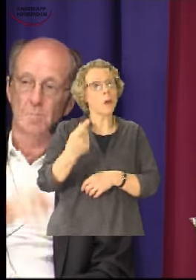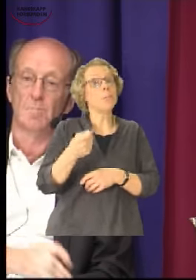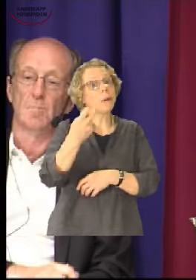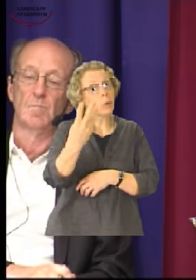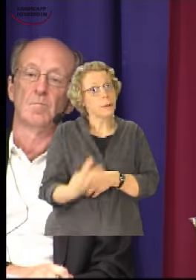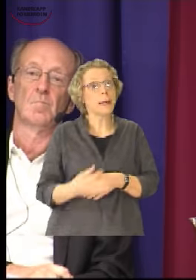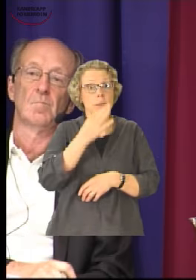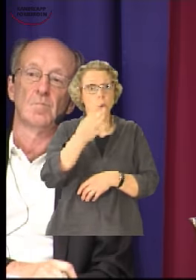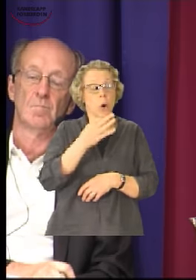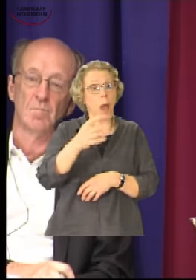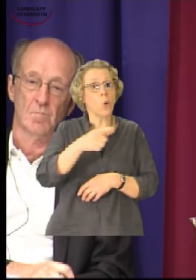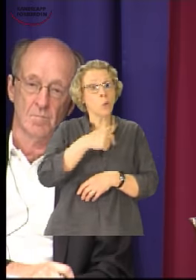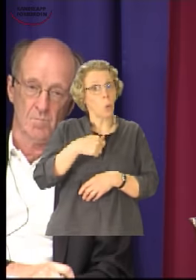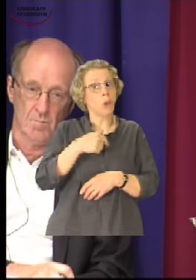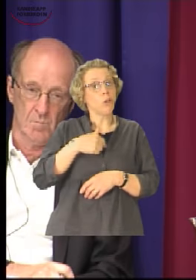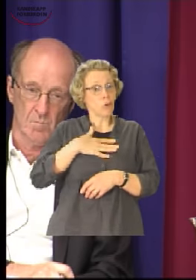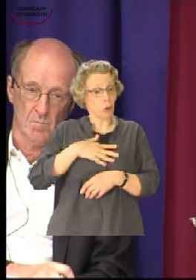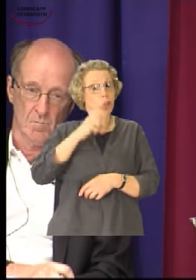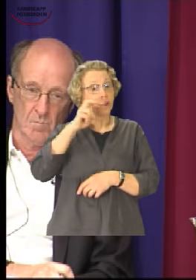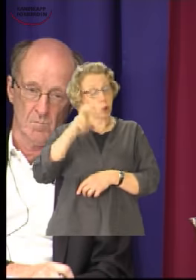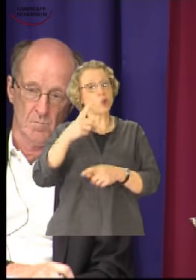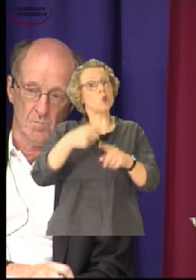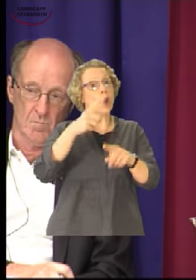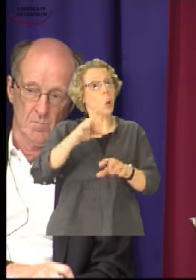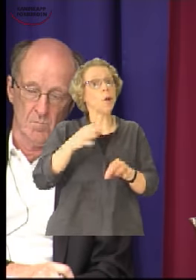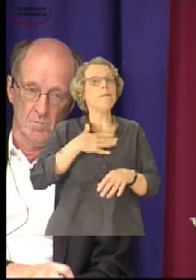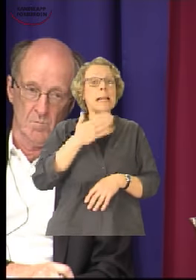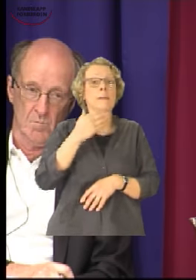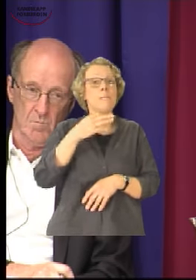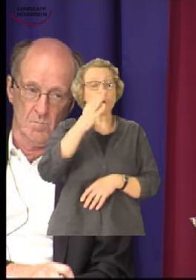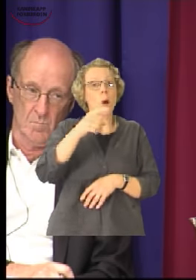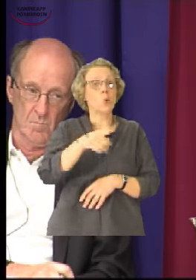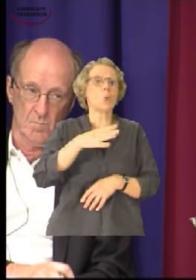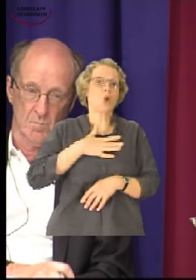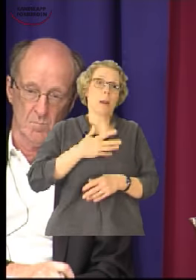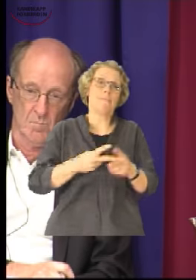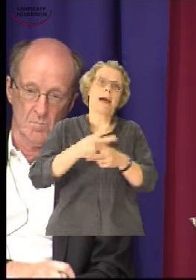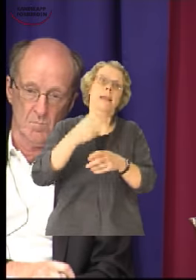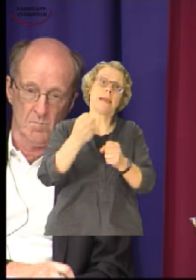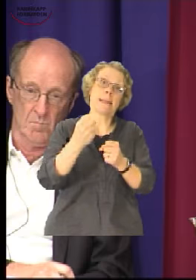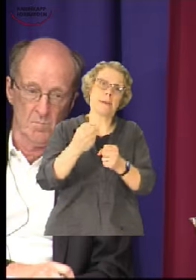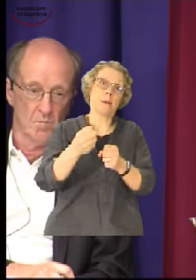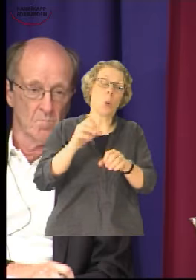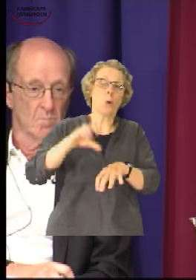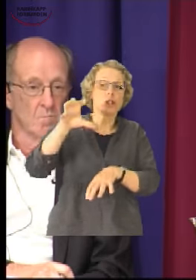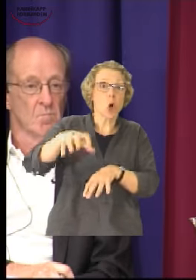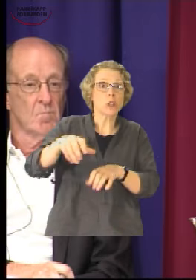man ju vilken fråga man tycker det är viktigast att staten styr. Och vilken fråga man tycker det är mindre viktigt